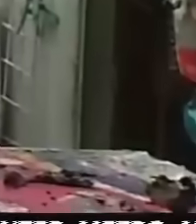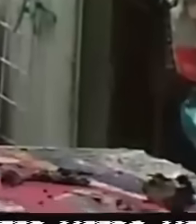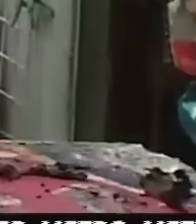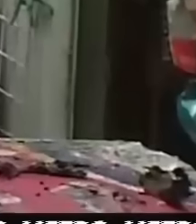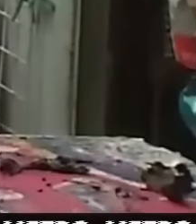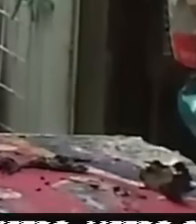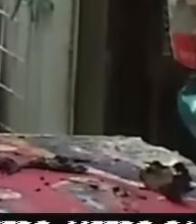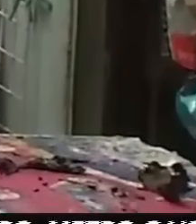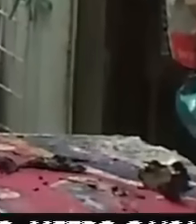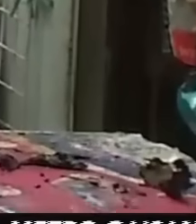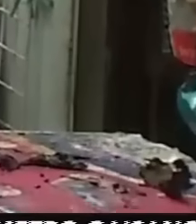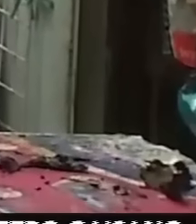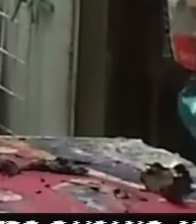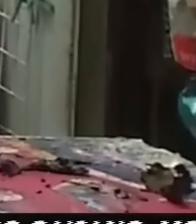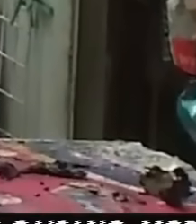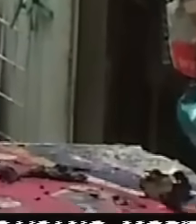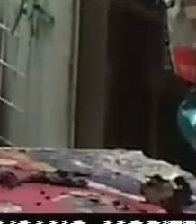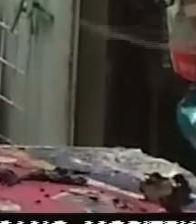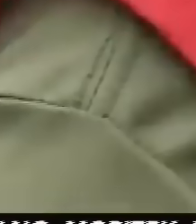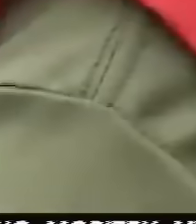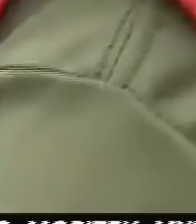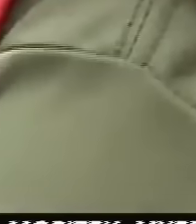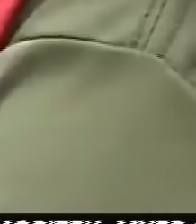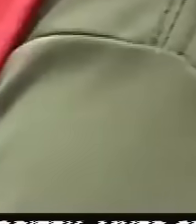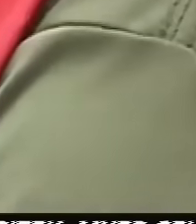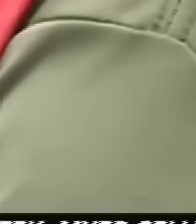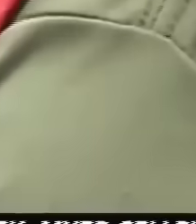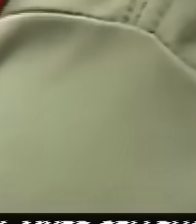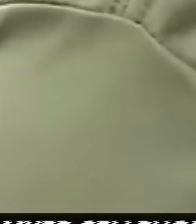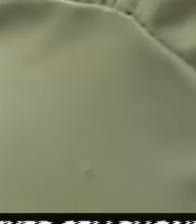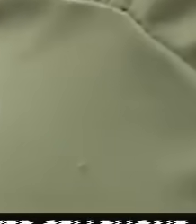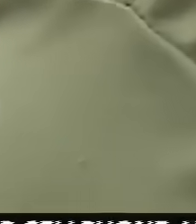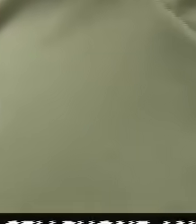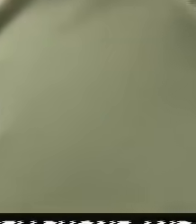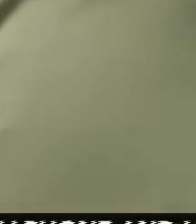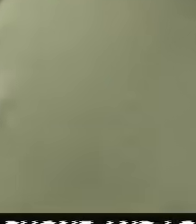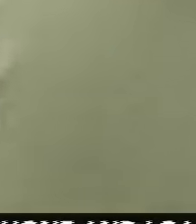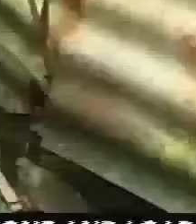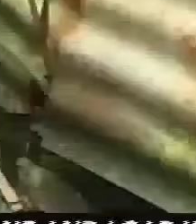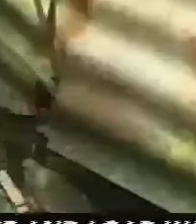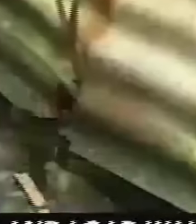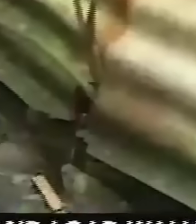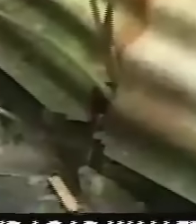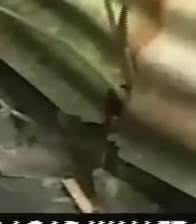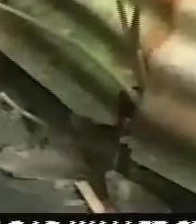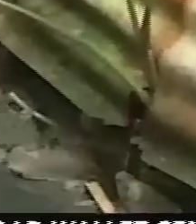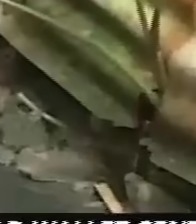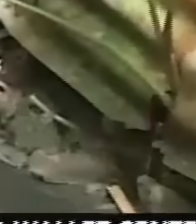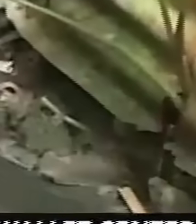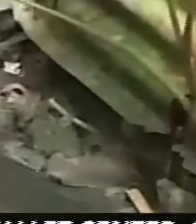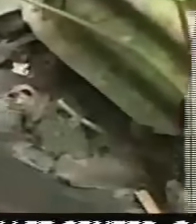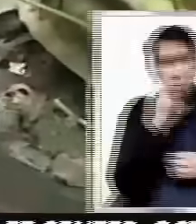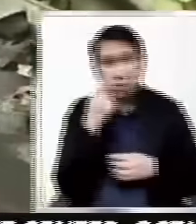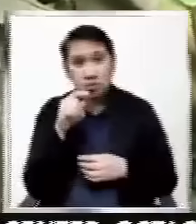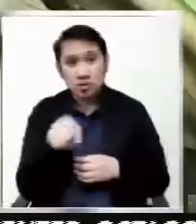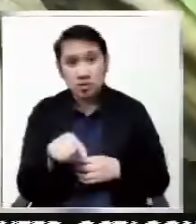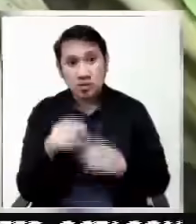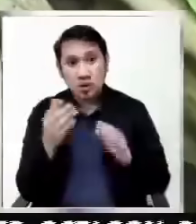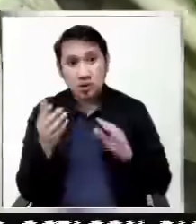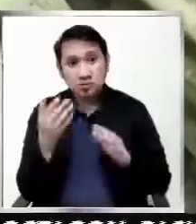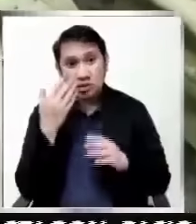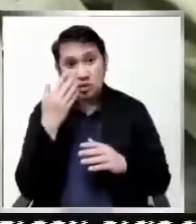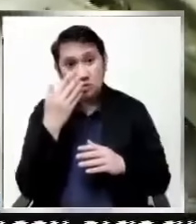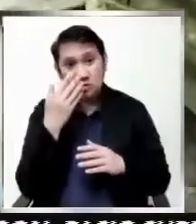apat ang patay na nakita ng mga bumbero sa loob ng bahay hindi malaman ni na ang gagawin dahil dito nakikitulog ang kanyang nag-aaral na